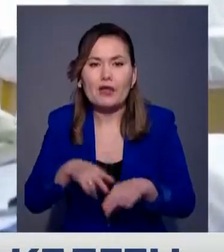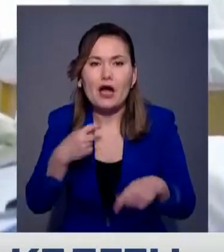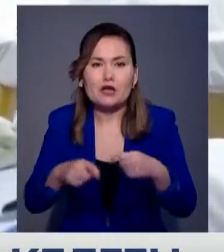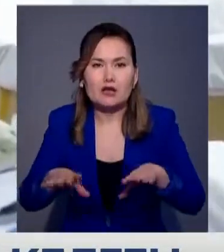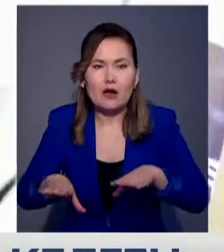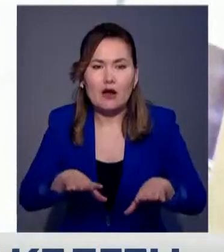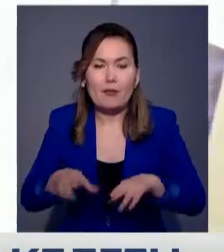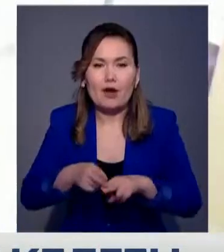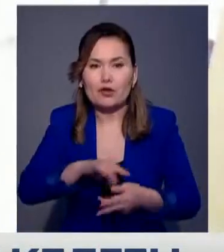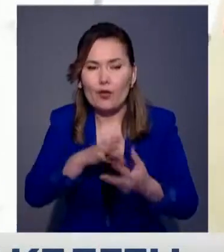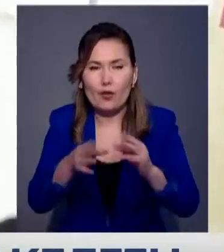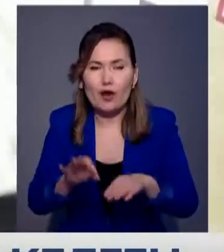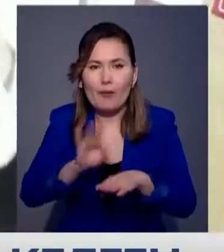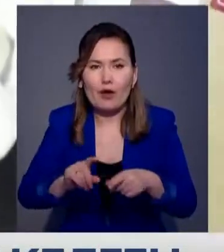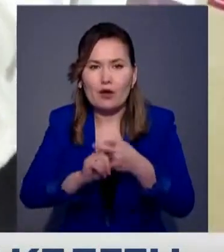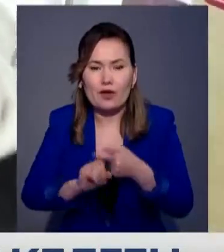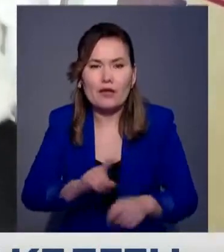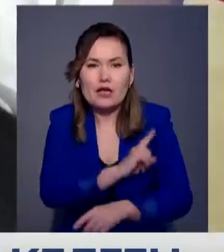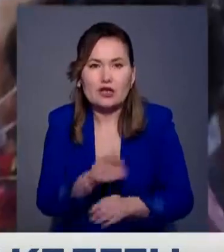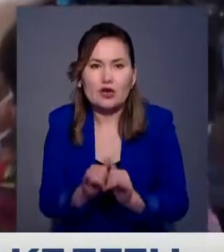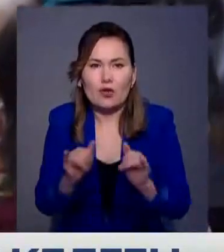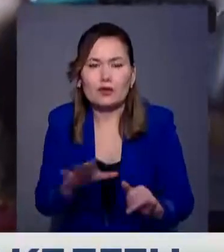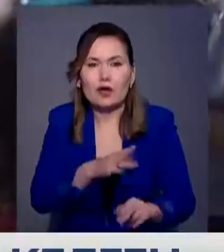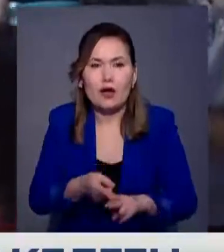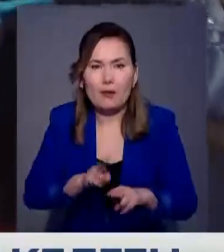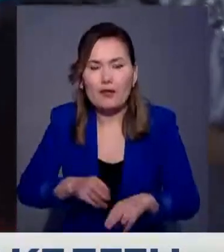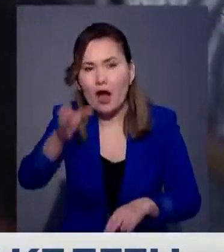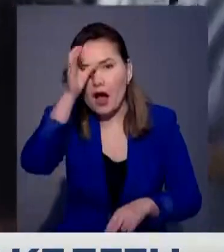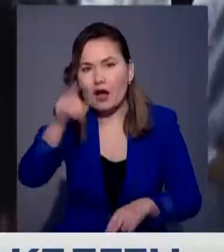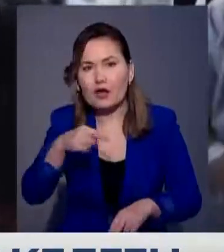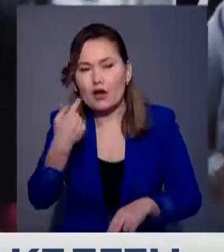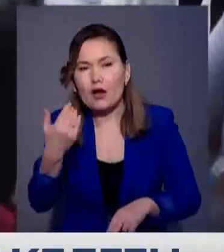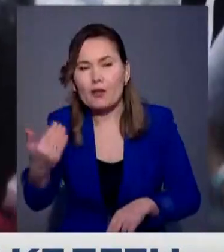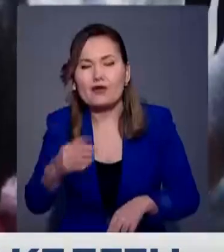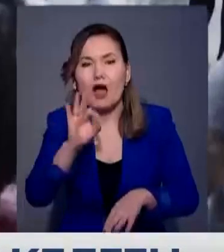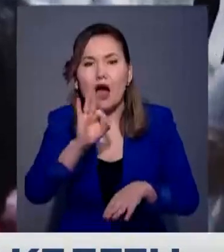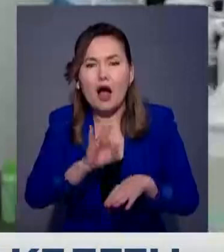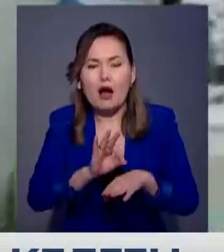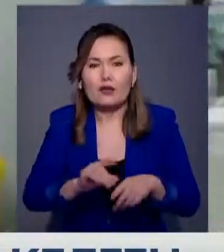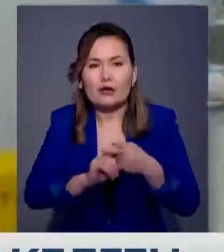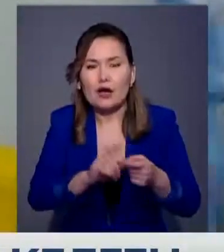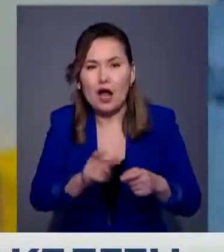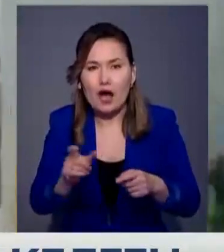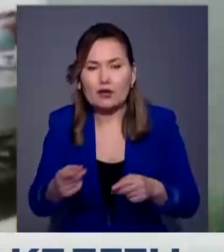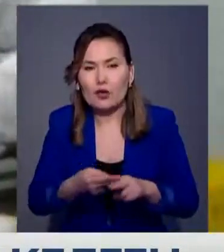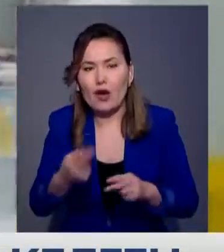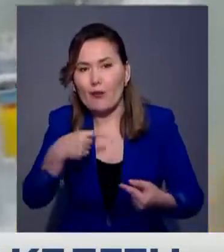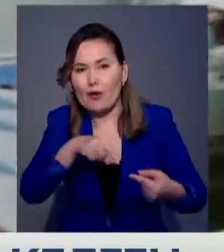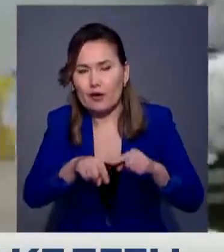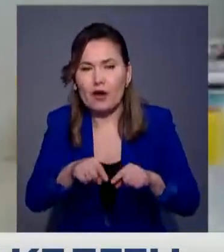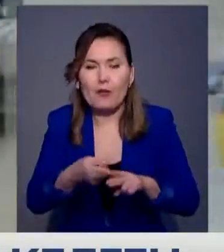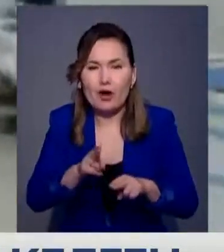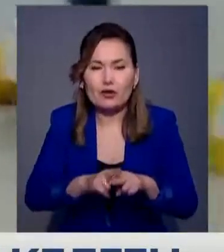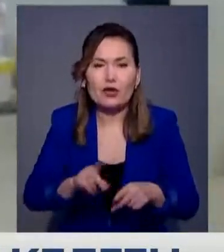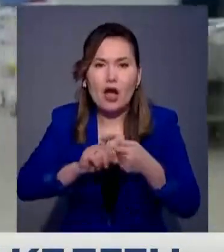орны індеттің тез таралуына қолайлы орта болса керек. Ғалымдар сондай-ақ аурудың адамнан адамға жұғуы осы күнге дейін